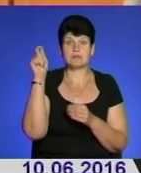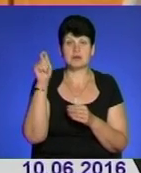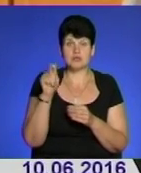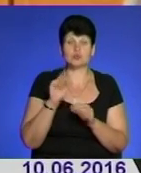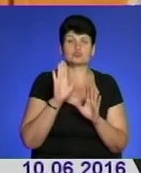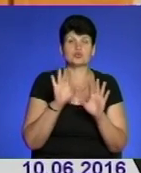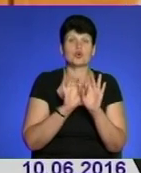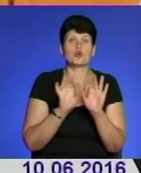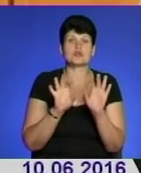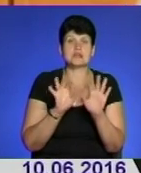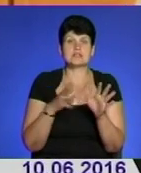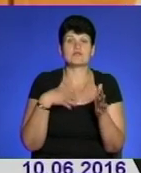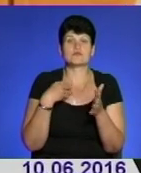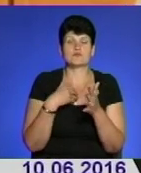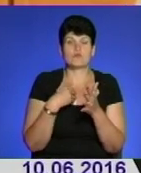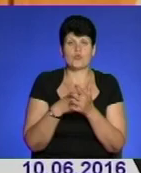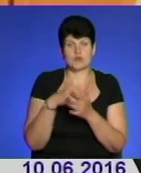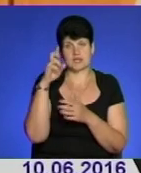будуть розказувати в своїх країнах.